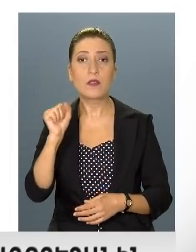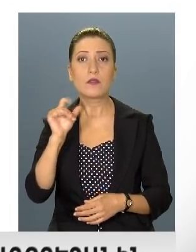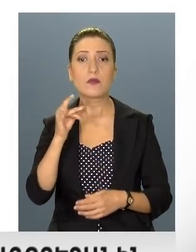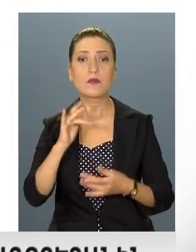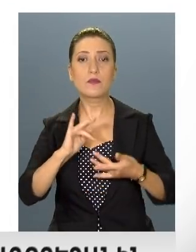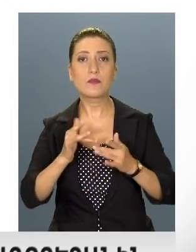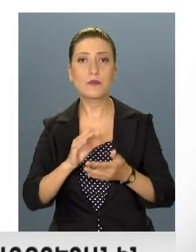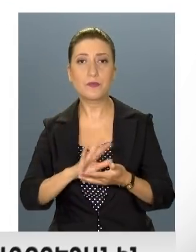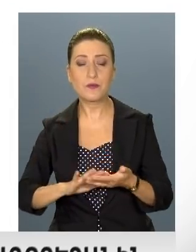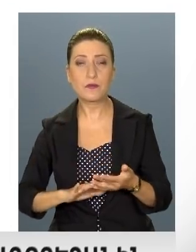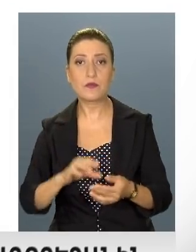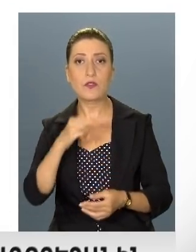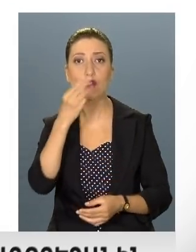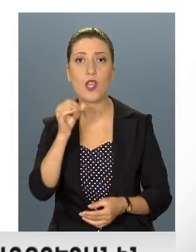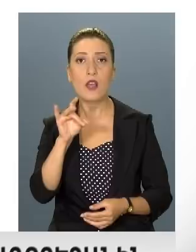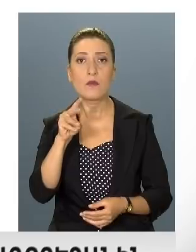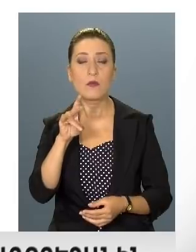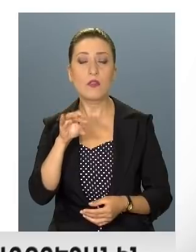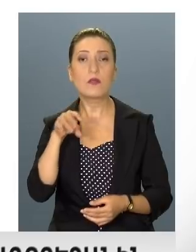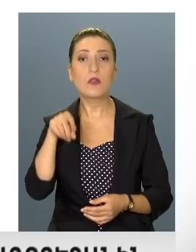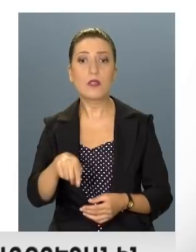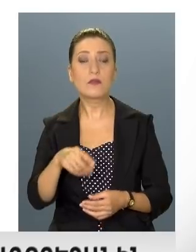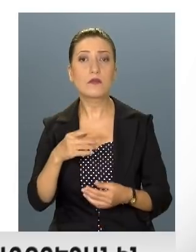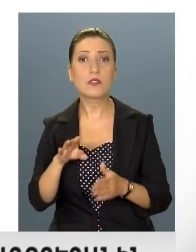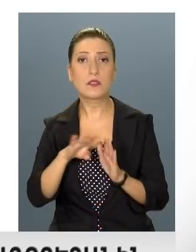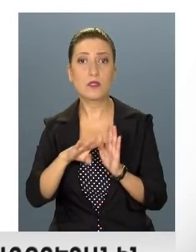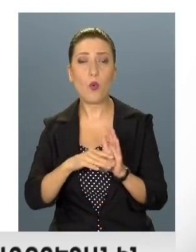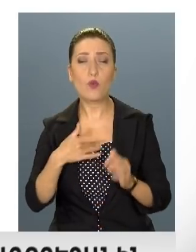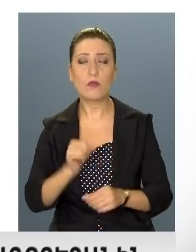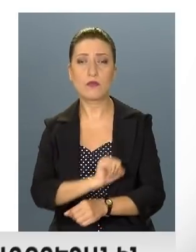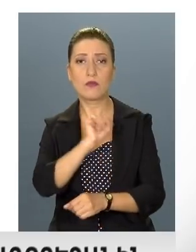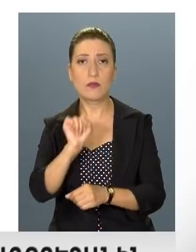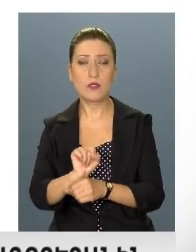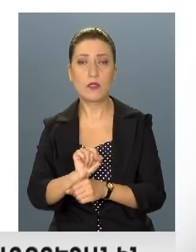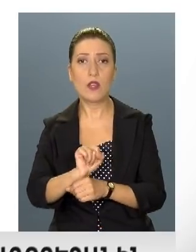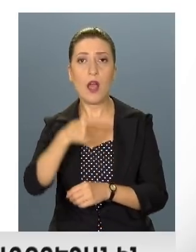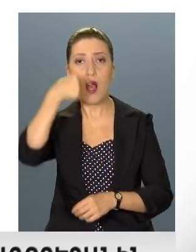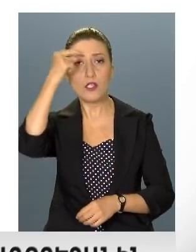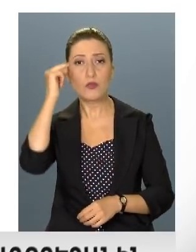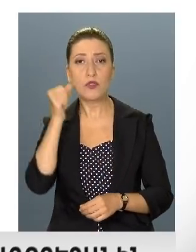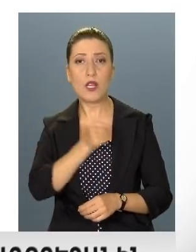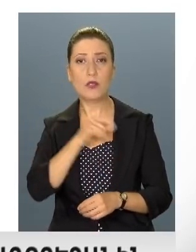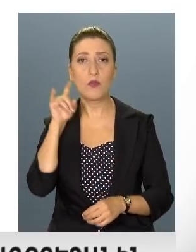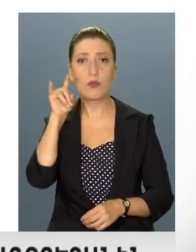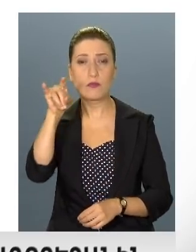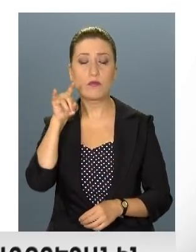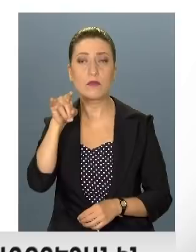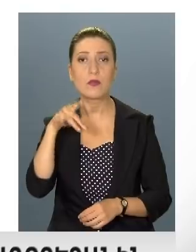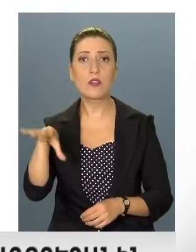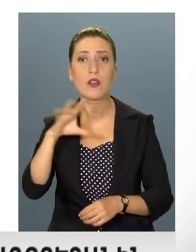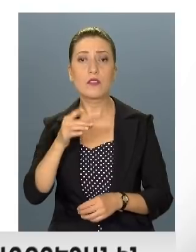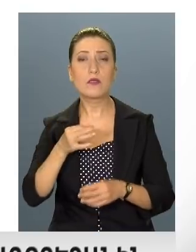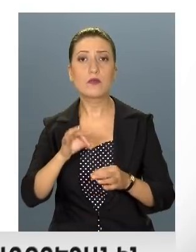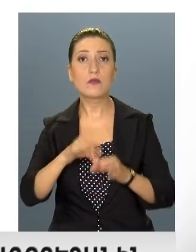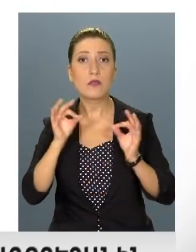armenianweekly.com-ը հայտնում է, որ Շերմանը այս օրենսդրական նախաձեռնությամբ ցանկանում է կանխել Ադրբեջանի ռազմական օդուժի հարվածները